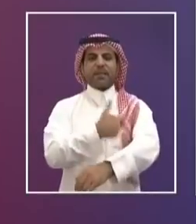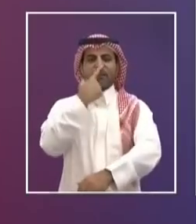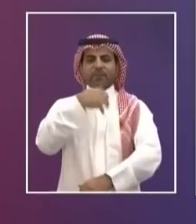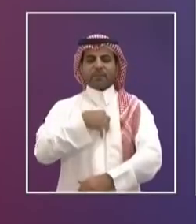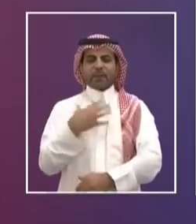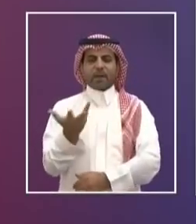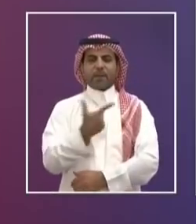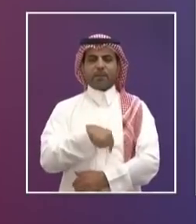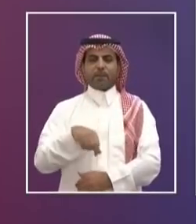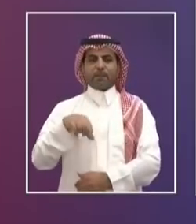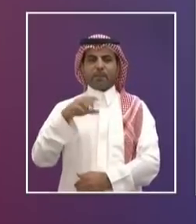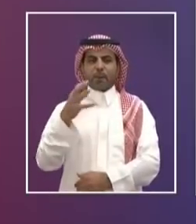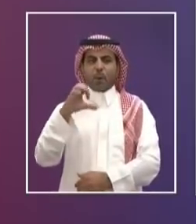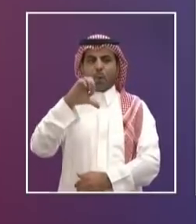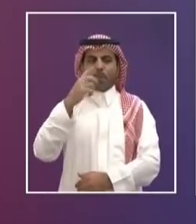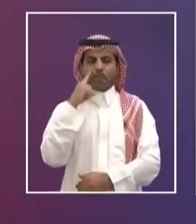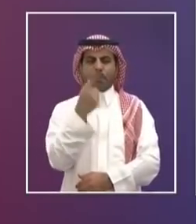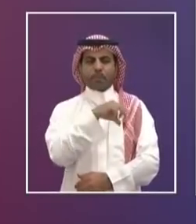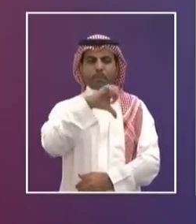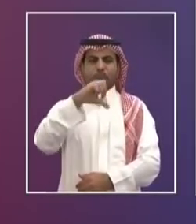الرقم مذكور أمامكم